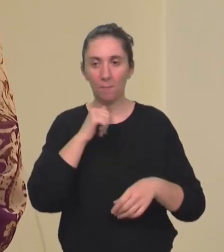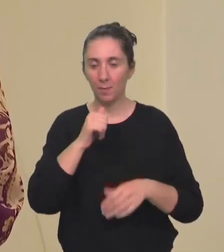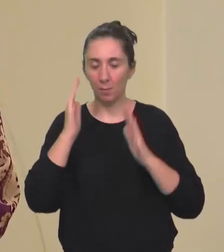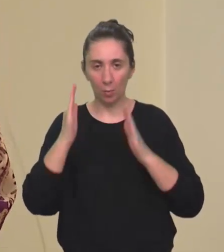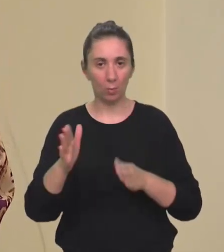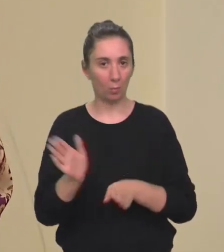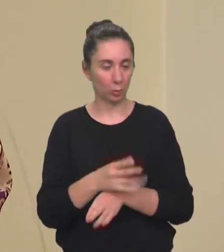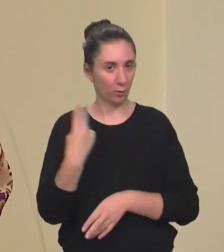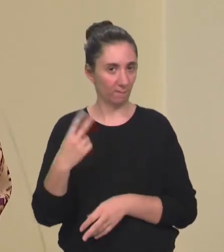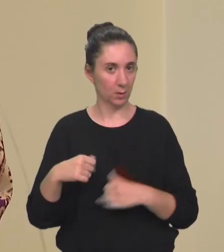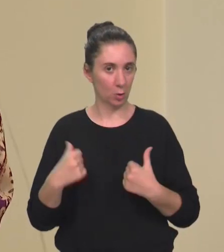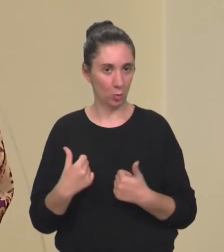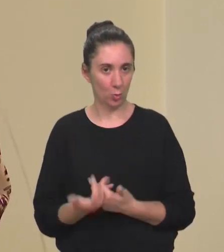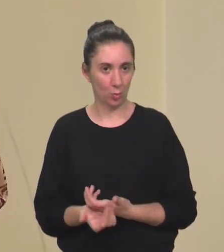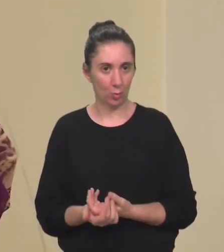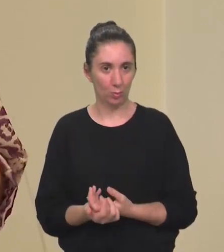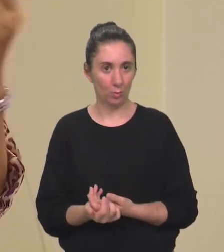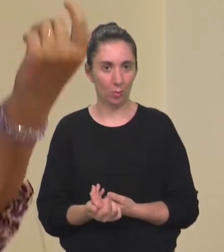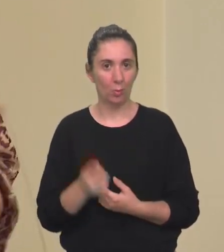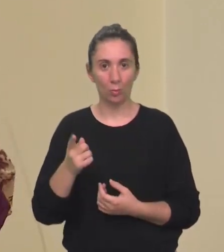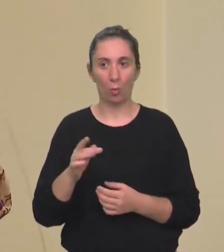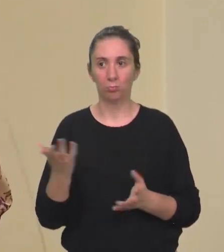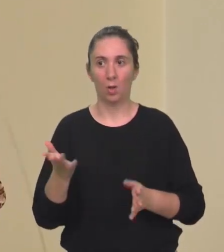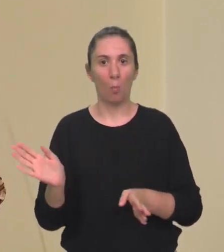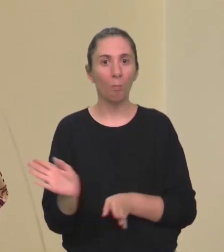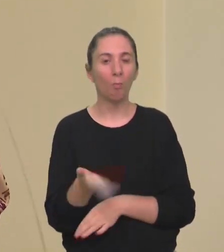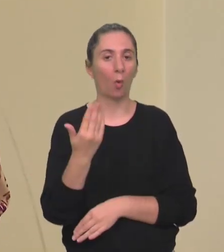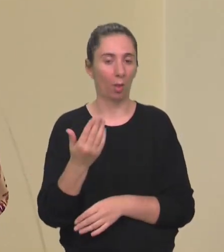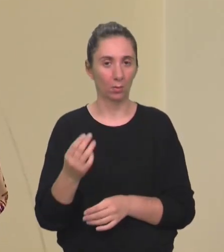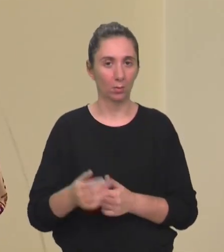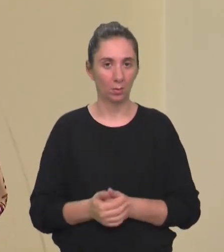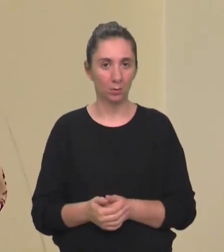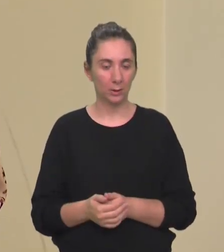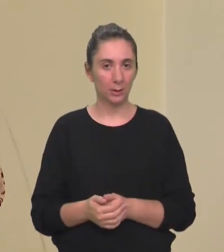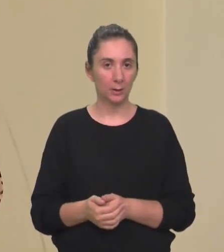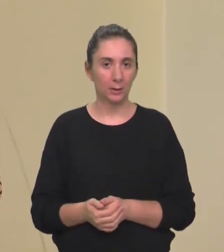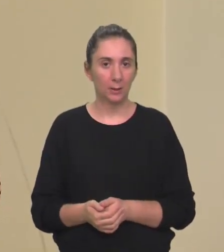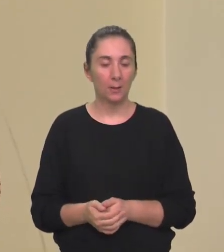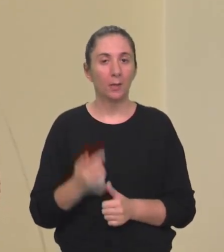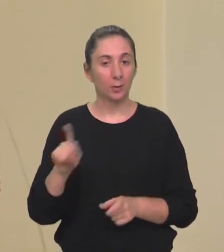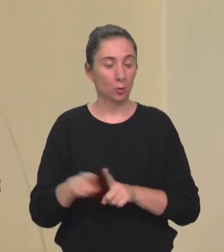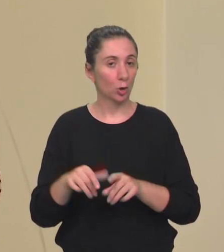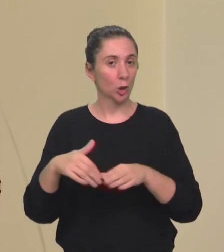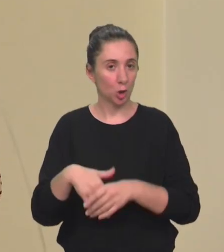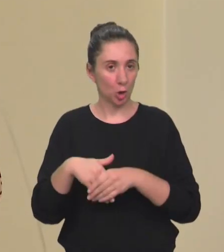vjerovati da je 20 godina. Evo, to je tako proletilo. Prije svega čestitam